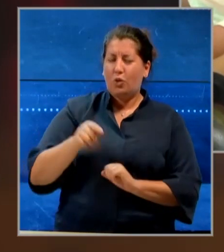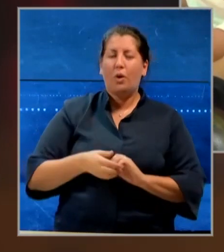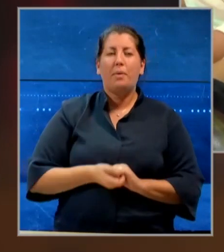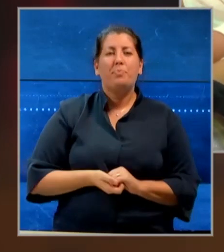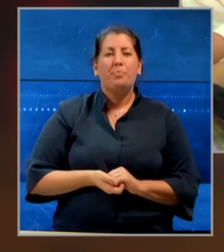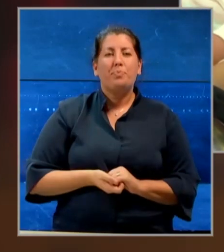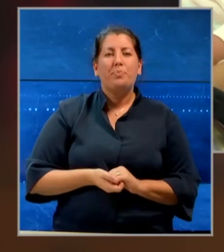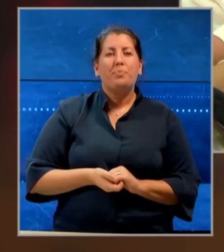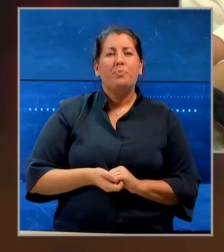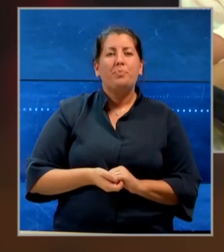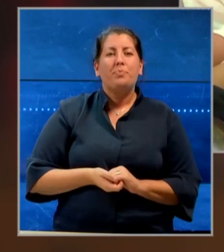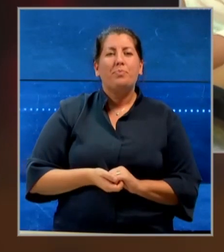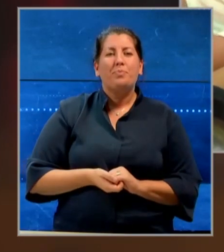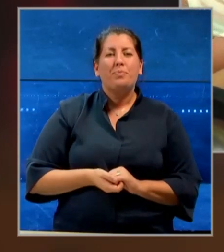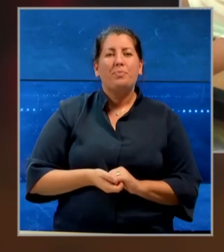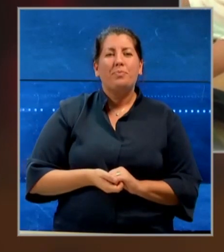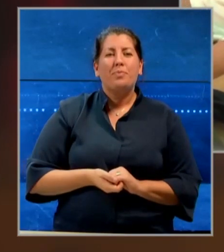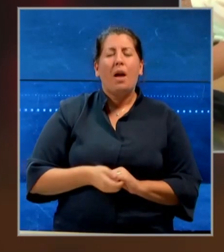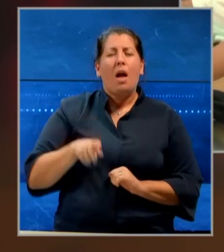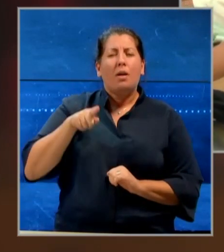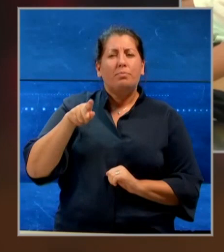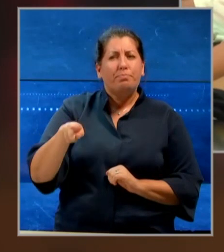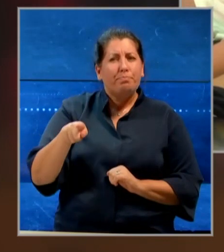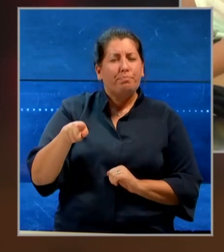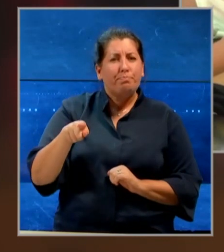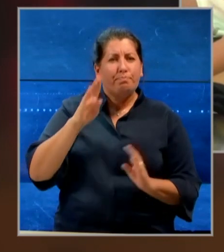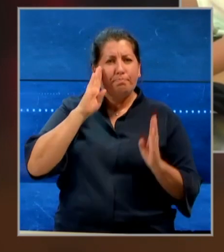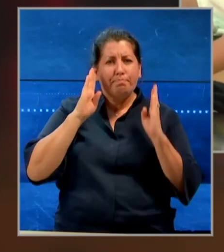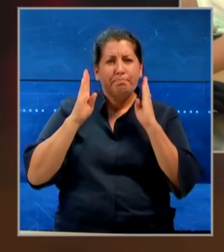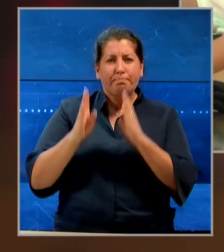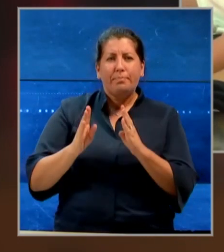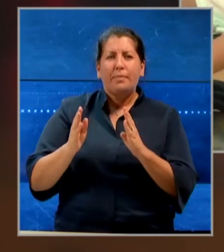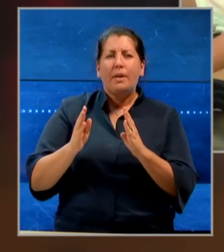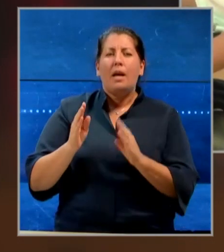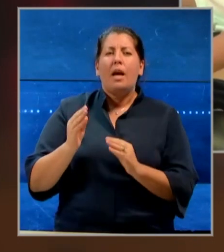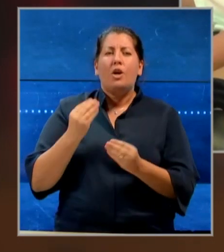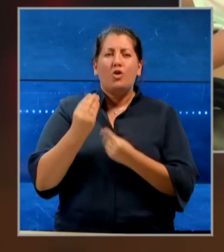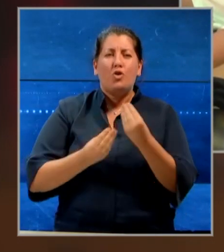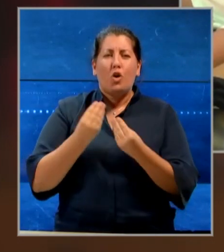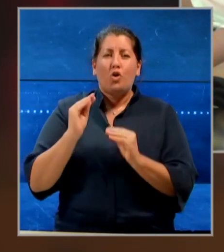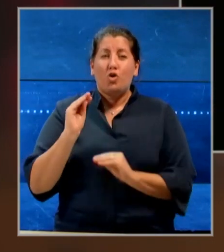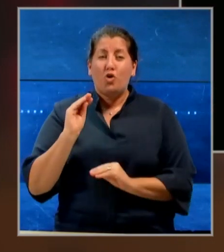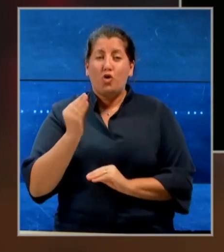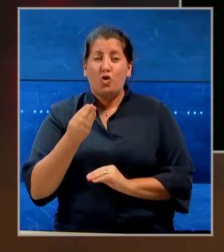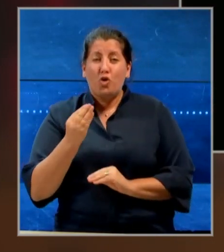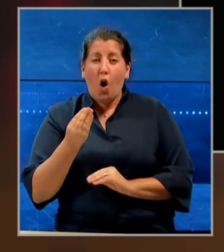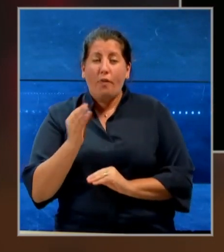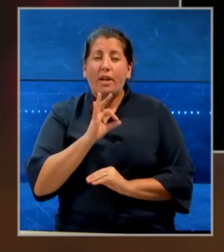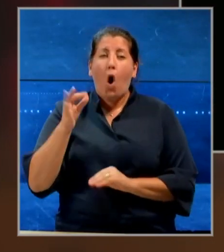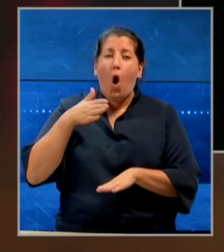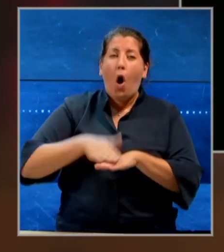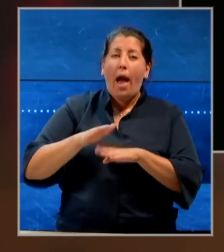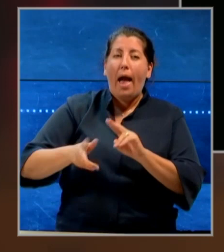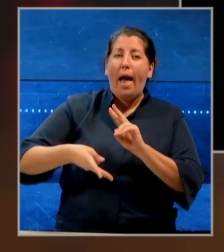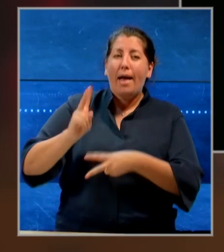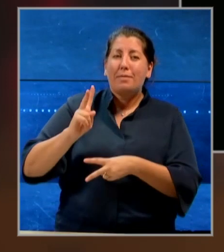lei si basa di più sui calciatori più giovani oppure su quelli più esperti? Vuoi sapere? Su quelli